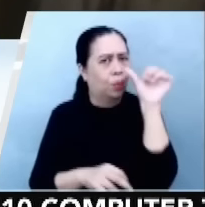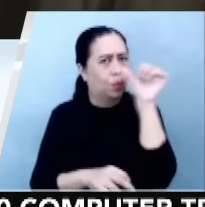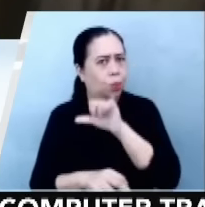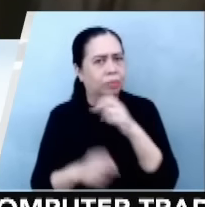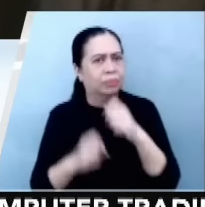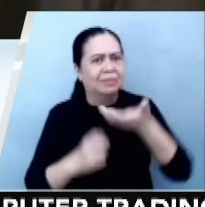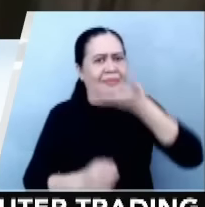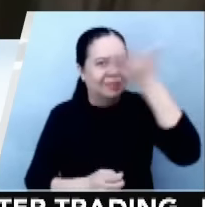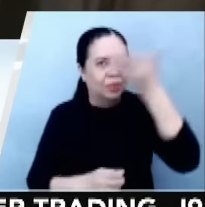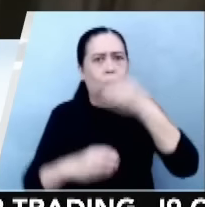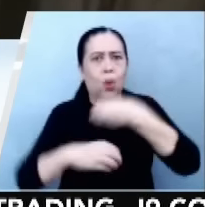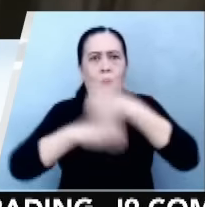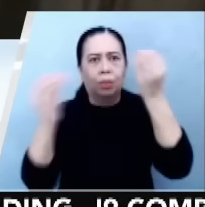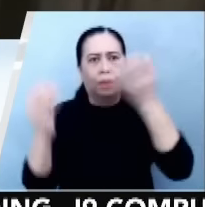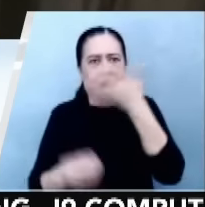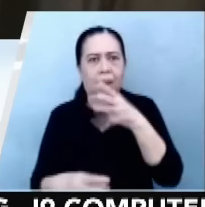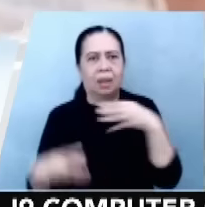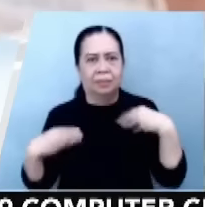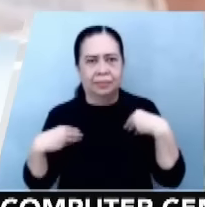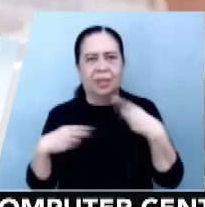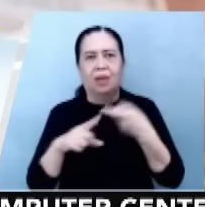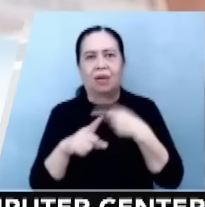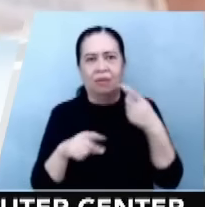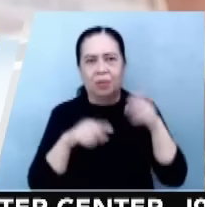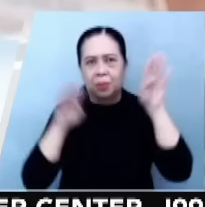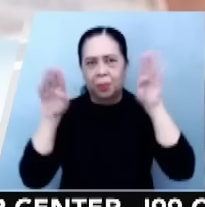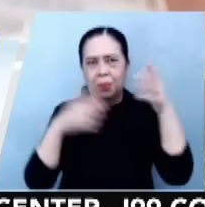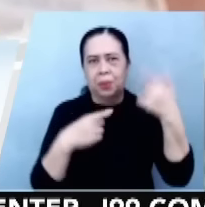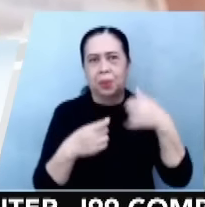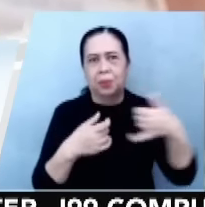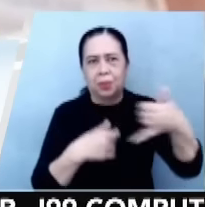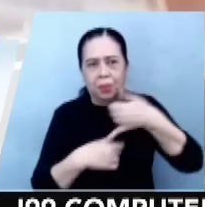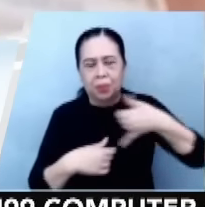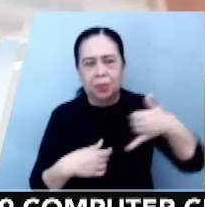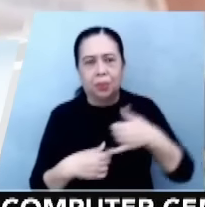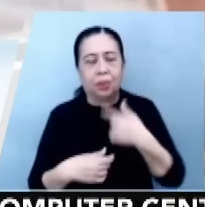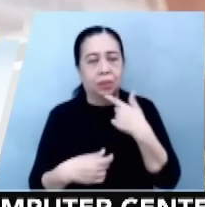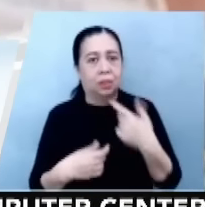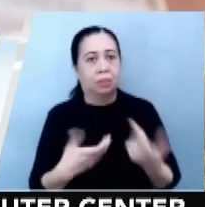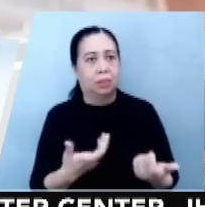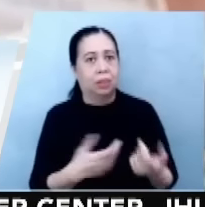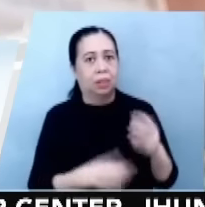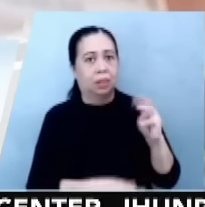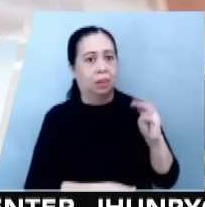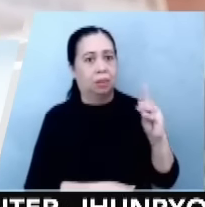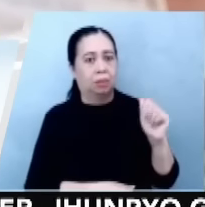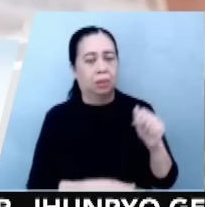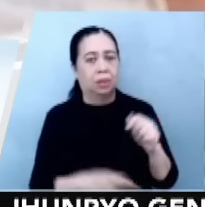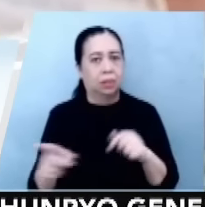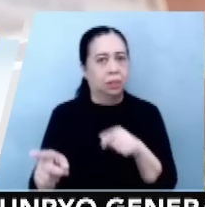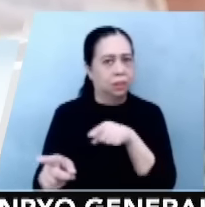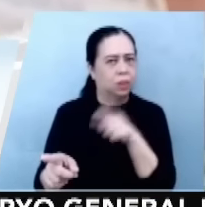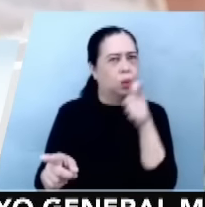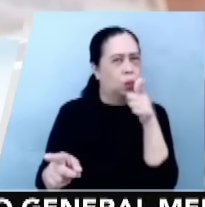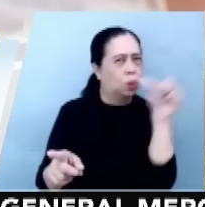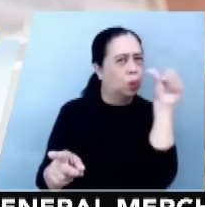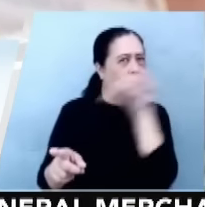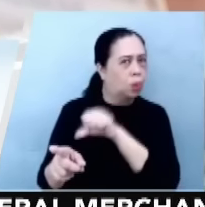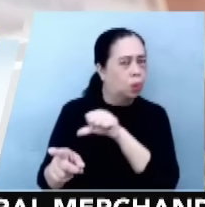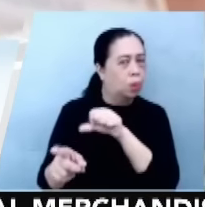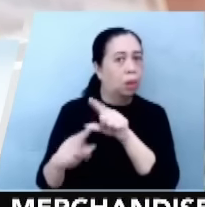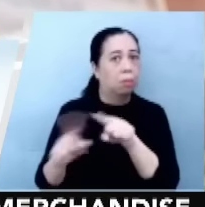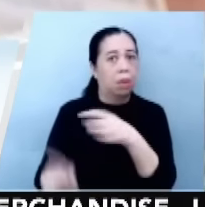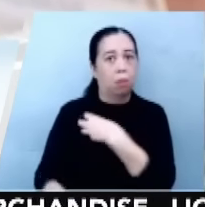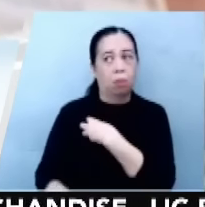na raw ito at aminadong galing sa Gimikan. Sinabi ng enforcers namin na nag-counterflow at mukhang nakainom, but the police